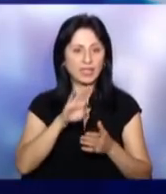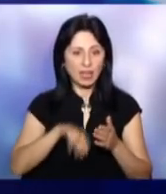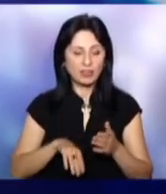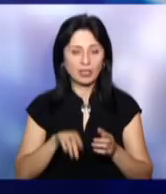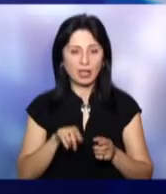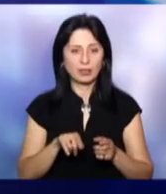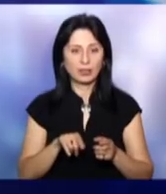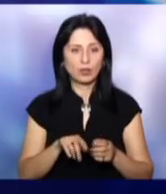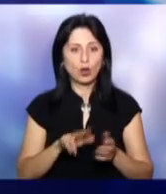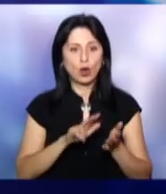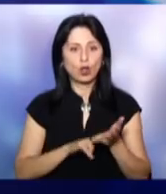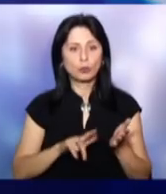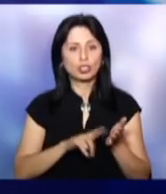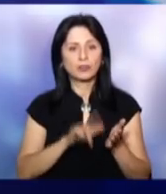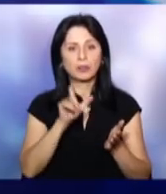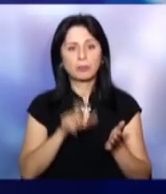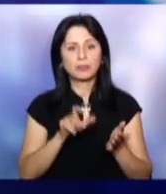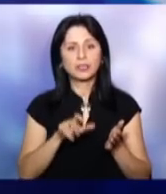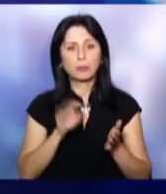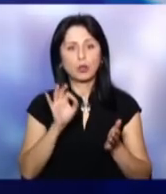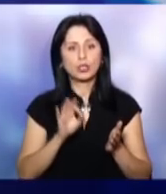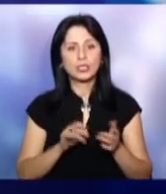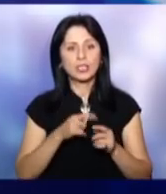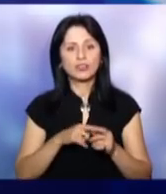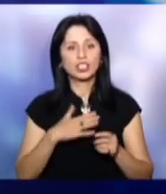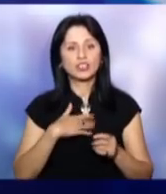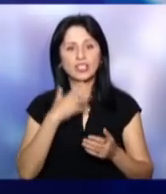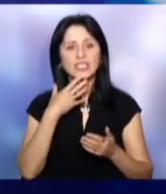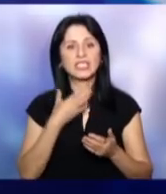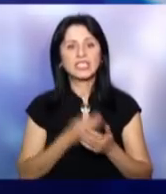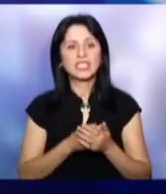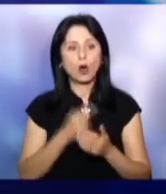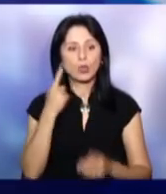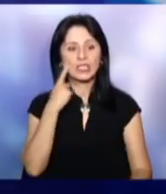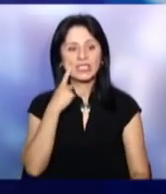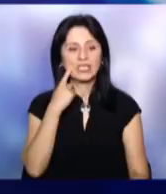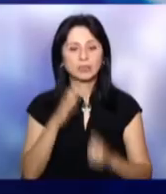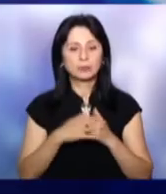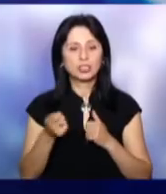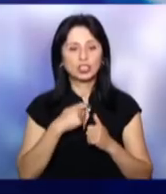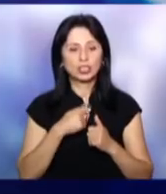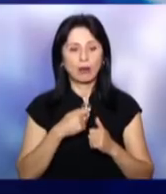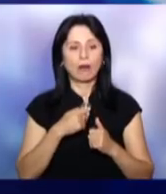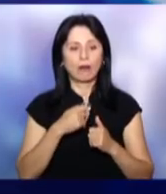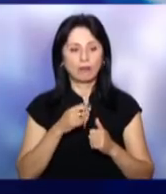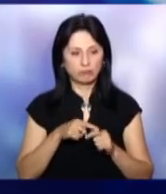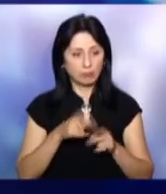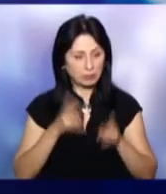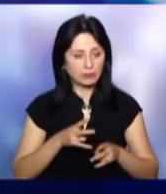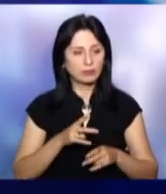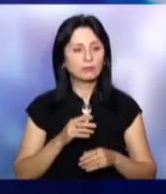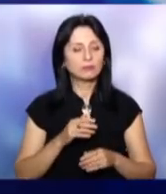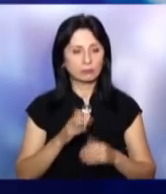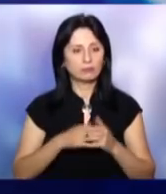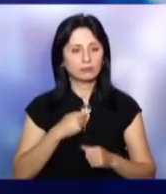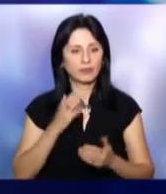მით უმეტეს, 97% შემთხვევაში ეს არის ჩვენი საკუთარი სინდისით მიჯილი დაავადება.